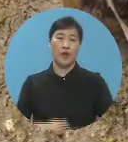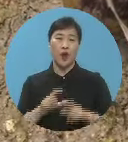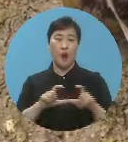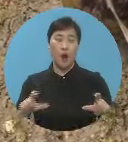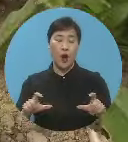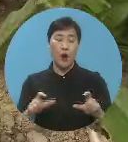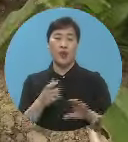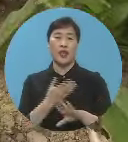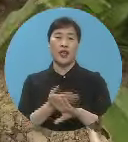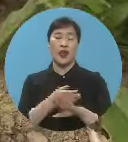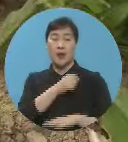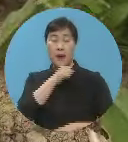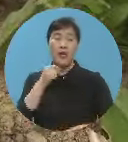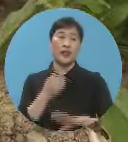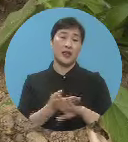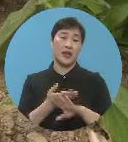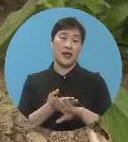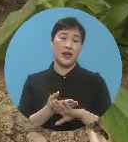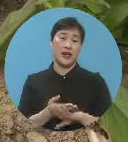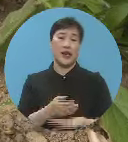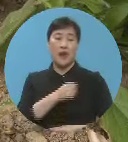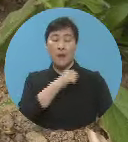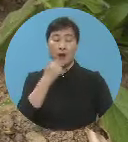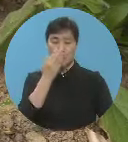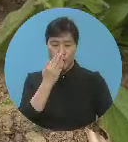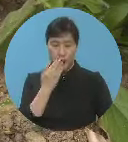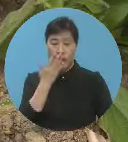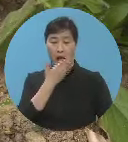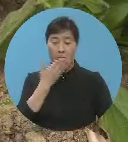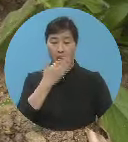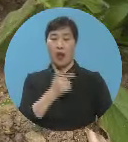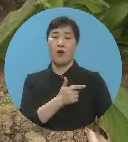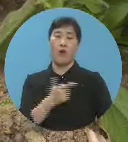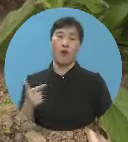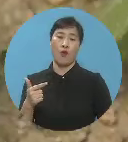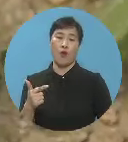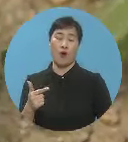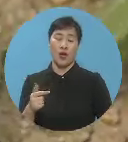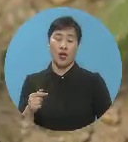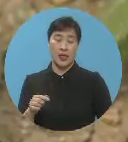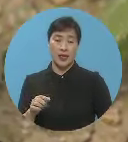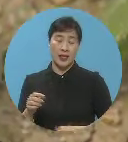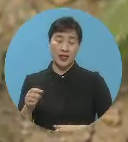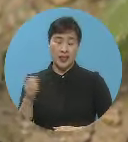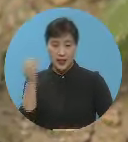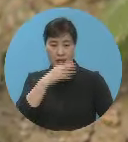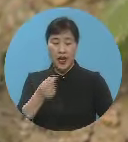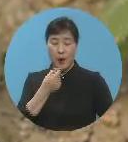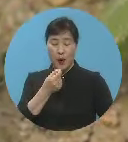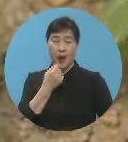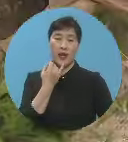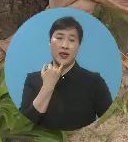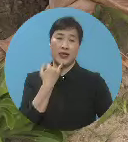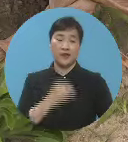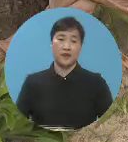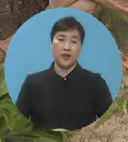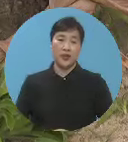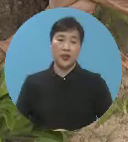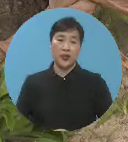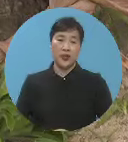순하고 당도가 높아 생마늘 용어로 적합합니다 생마늘을 좋아하는 우리 국민 식성에 맞아